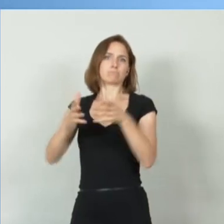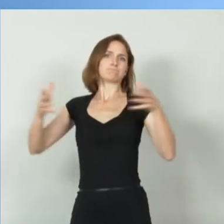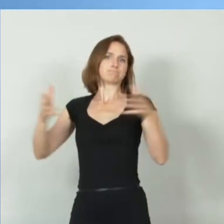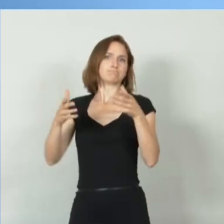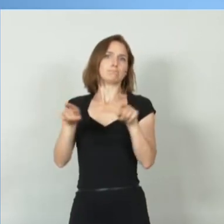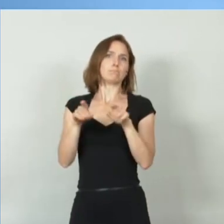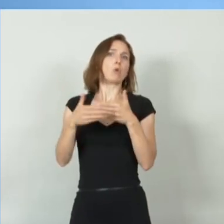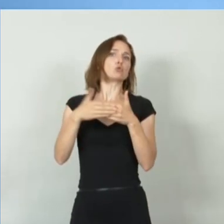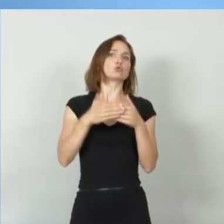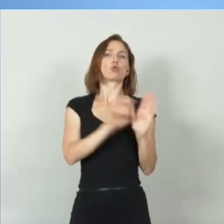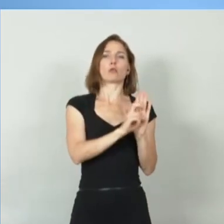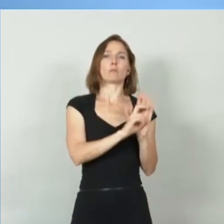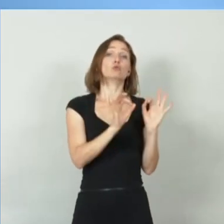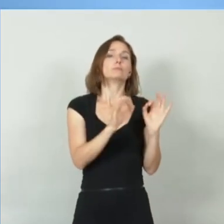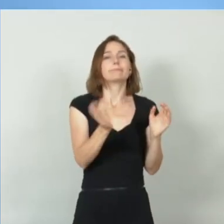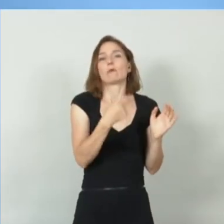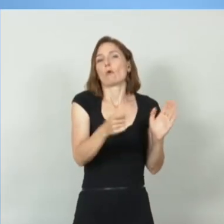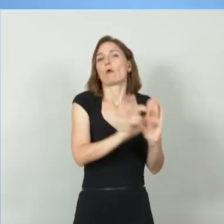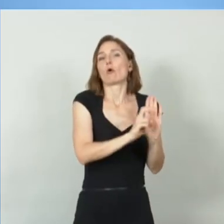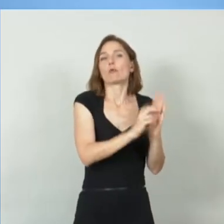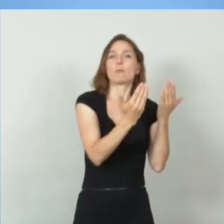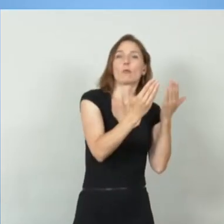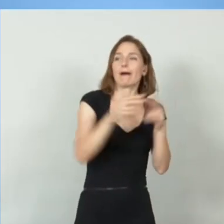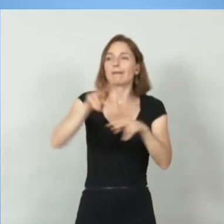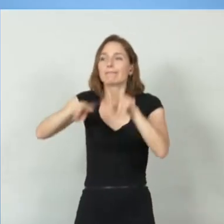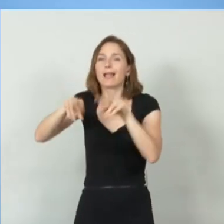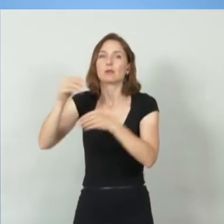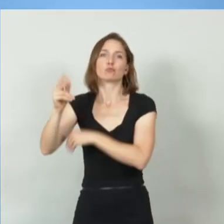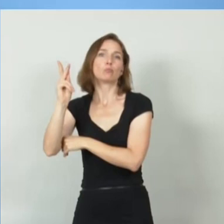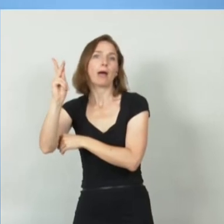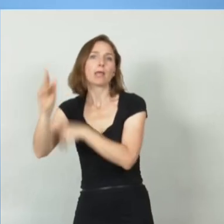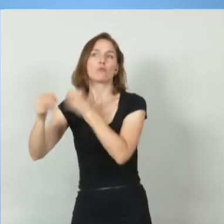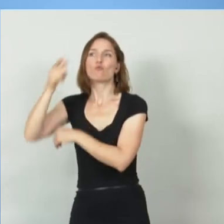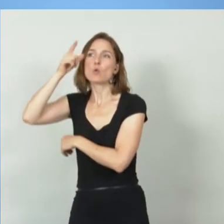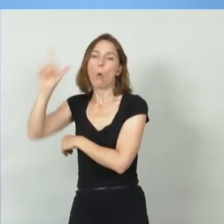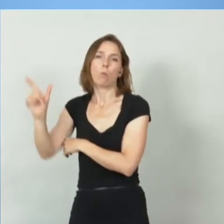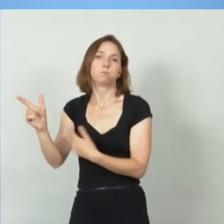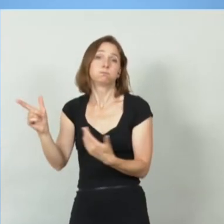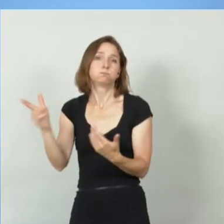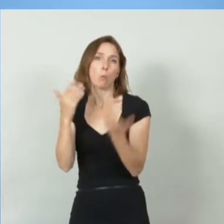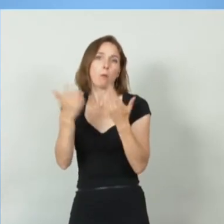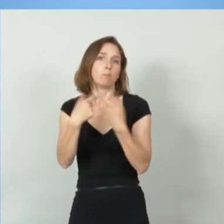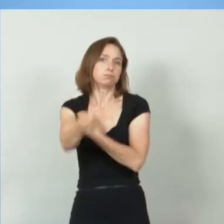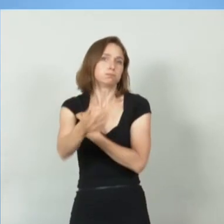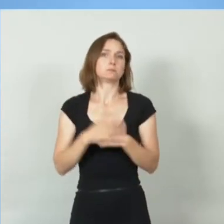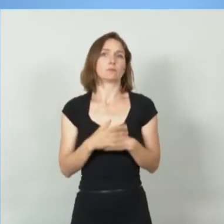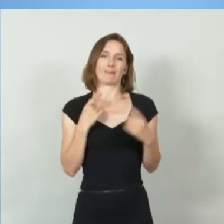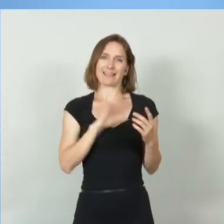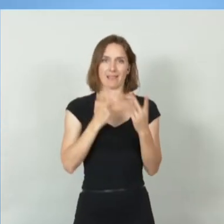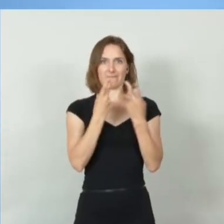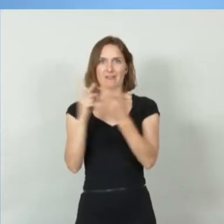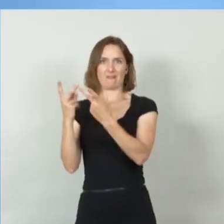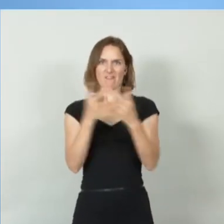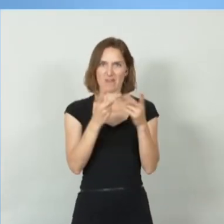comparer Grenoble un village Nigre noble à la ville de Lyon ou Paris donc c'est vraiment intéressant parce que ça montre c'est un